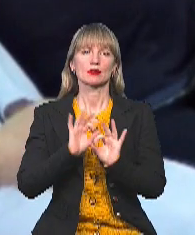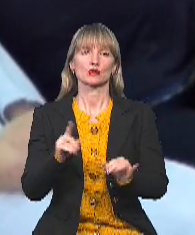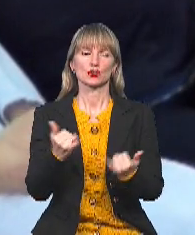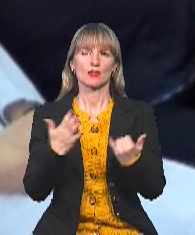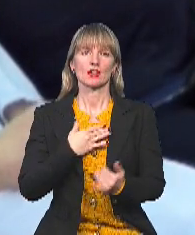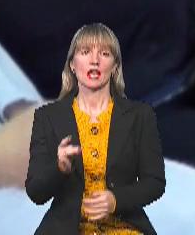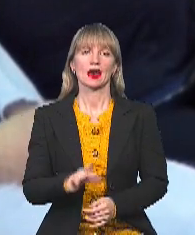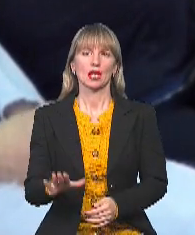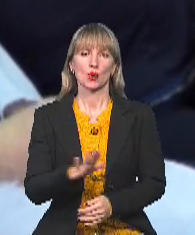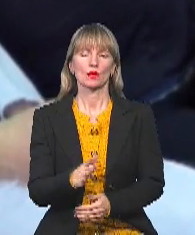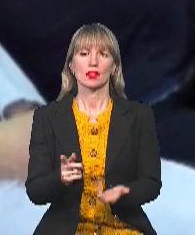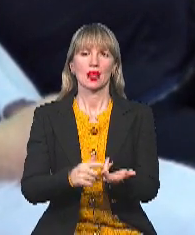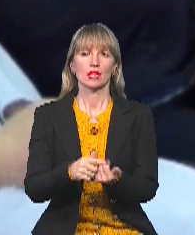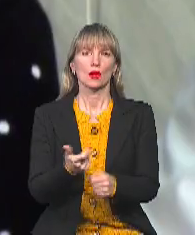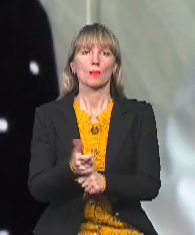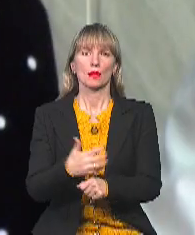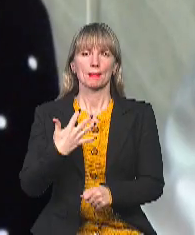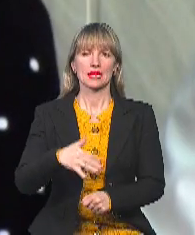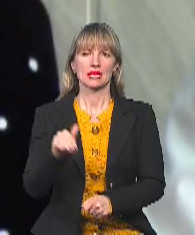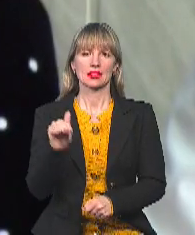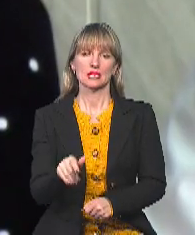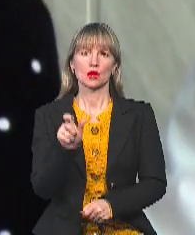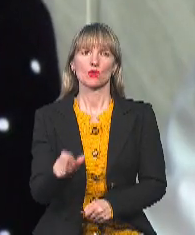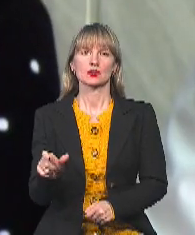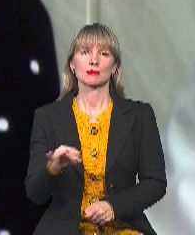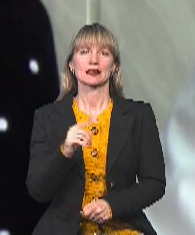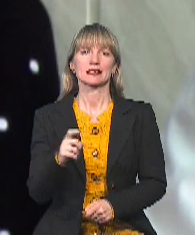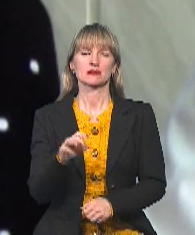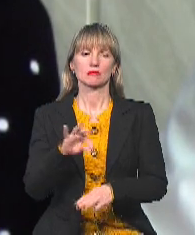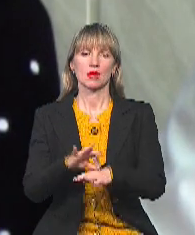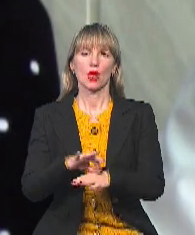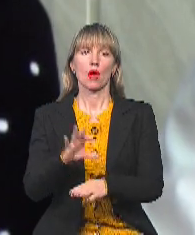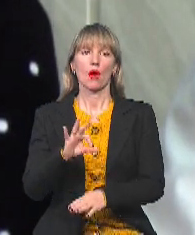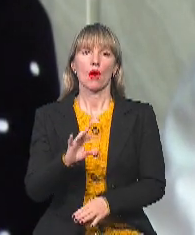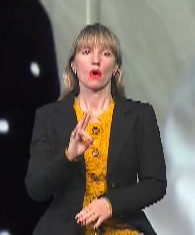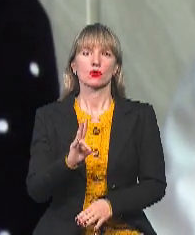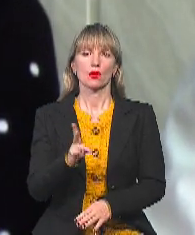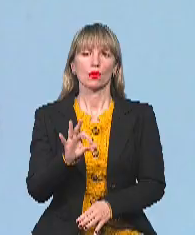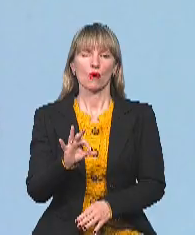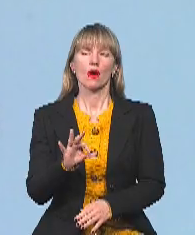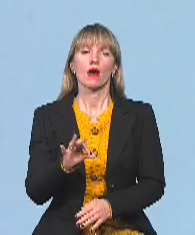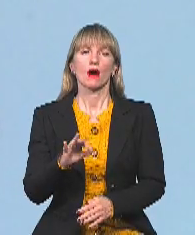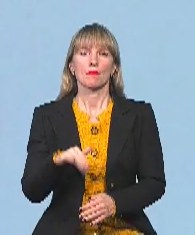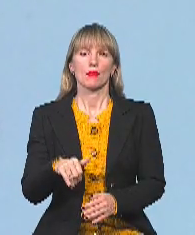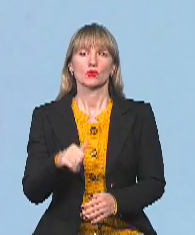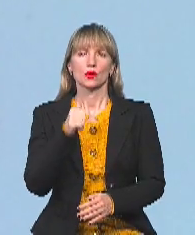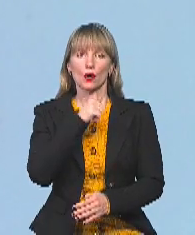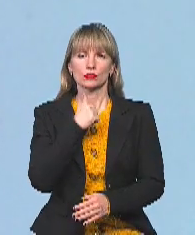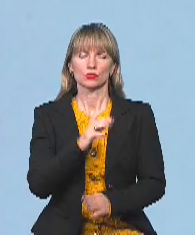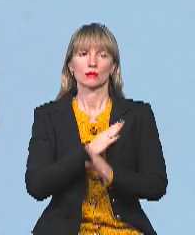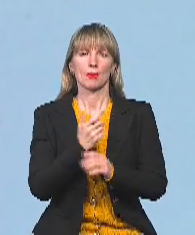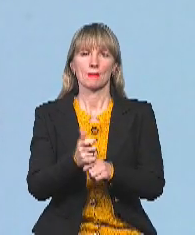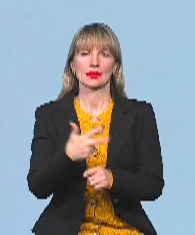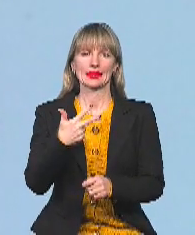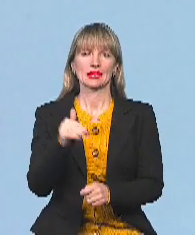в нашому регіоні налічується понад 50 тисяч осіб із діагнозом онкологія. Щороку від цієї хвороби помирає понад 3